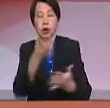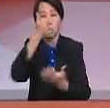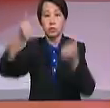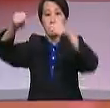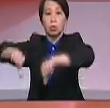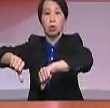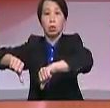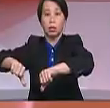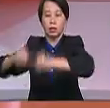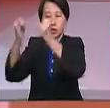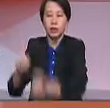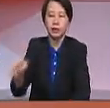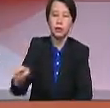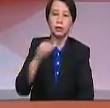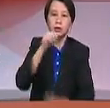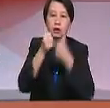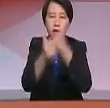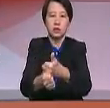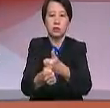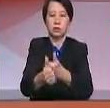kegagalan individu ini mematuhi